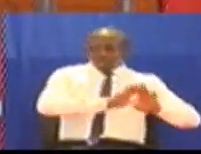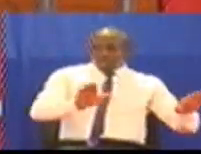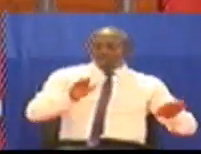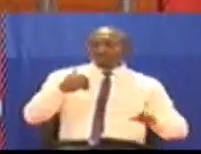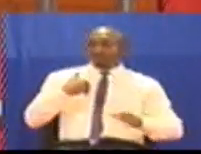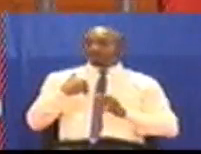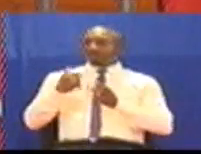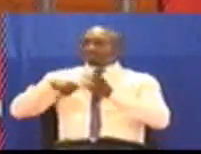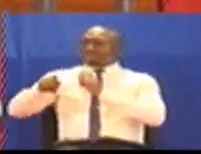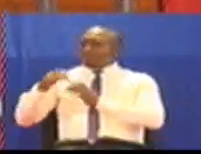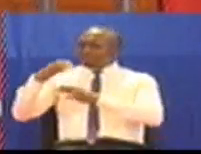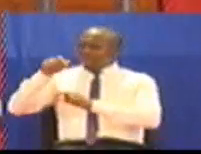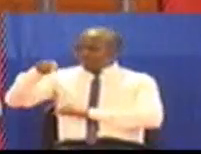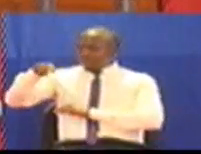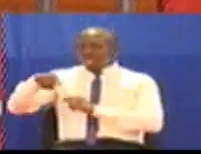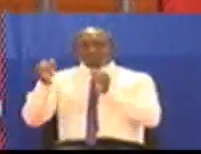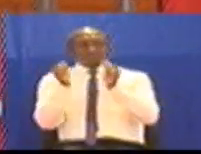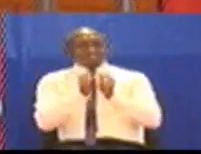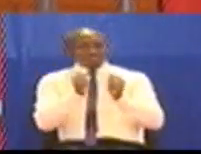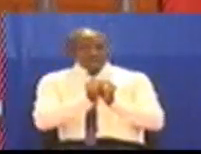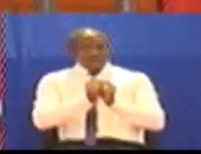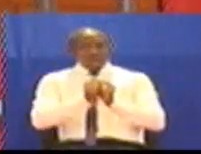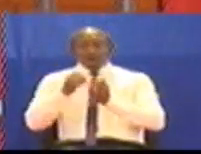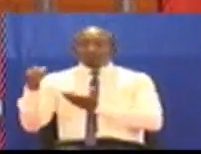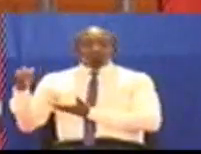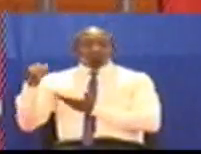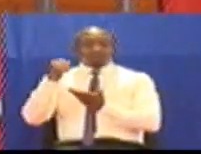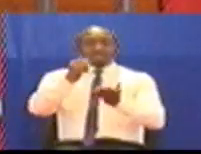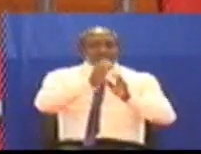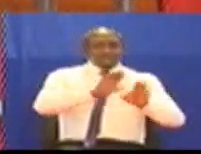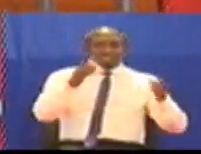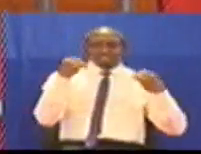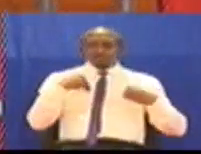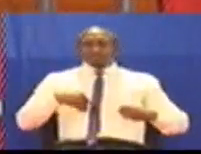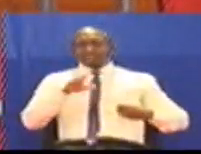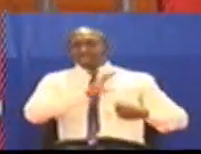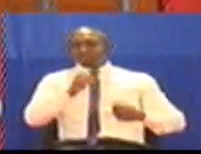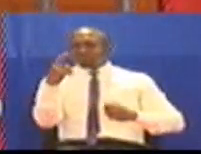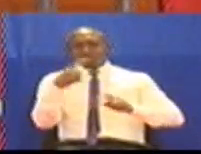kwamba katika maabara hizo vifaa vya maabara vimeshatolewa katika sekondari